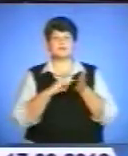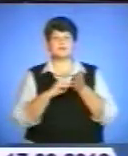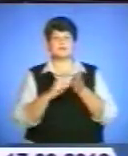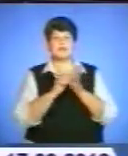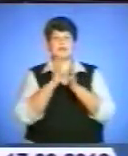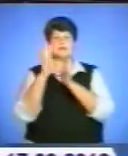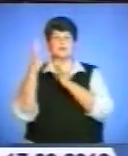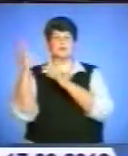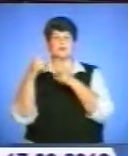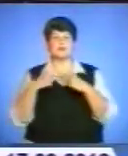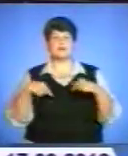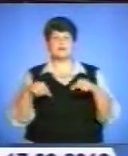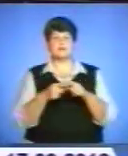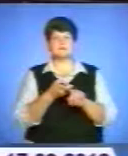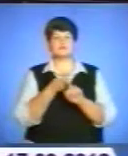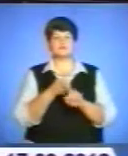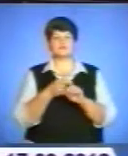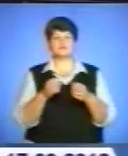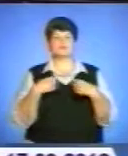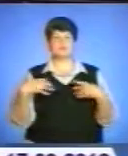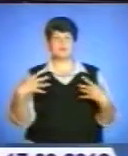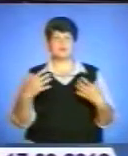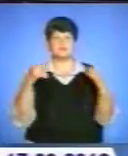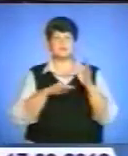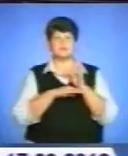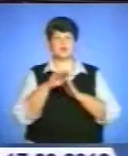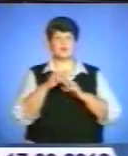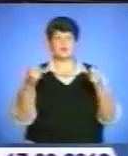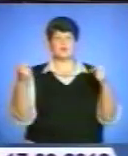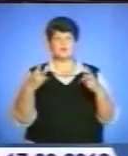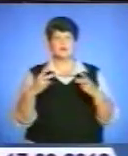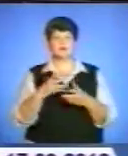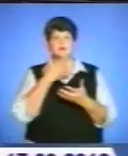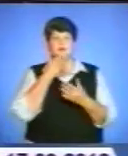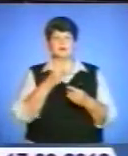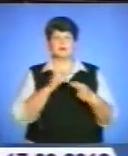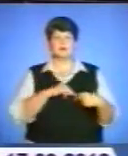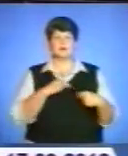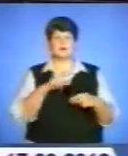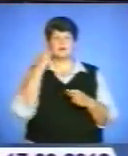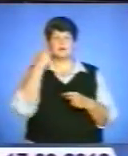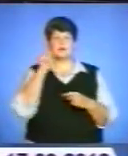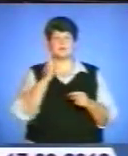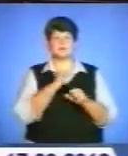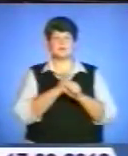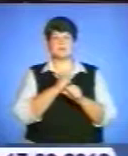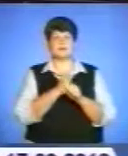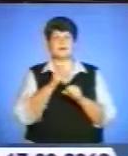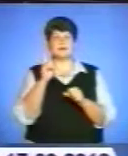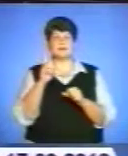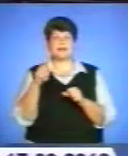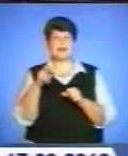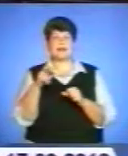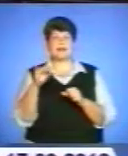лісової галузі. З нагоди свята за високий професіоналізм і сумлінну працю кращих працівників Кременецького лісотехнічного